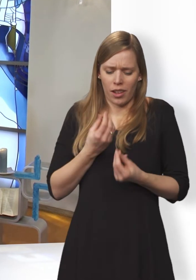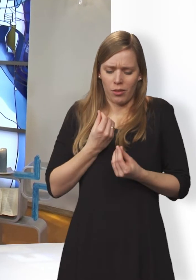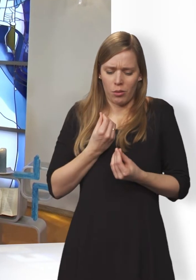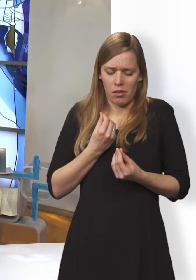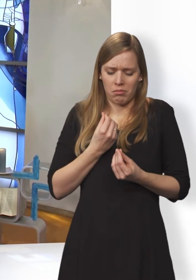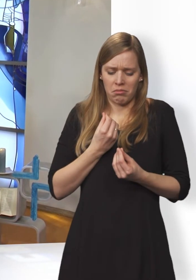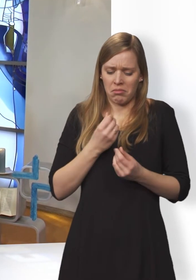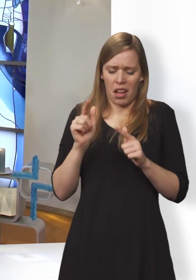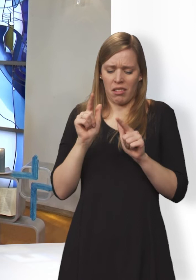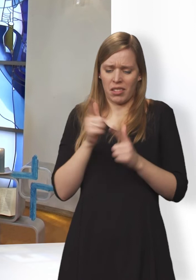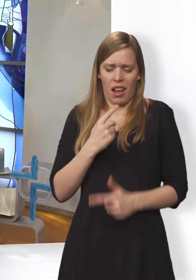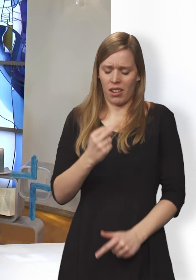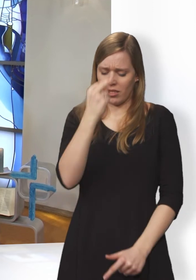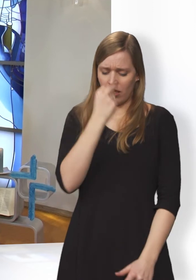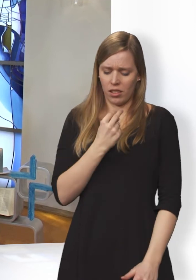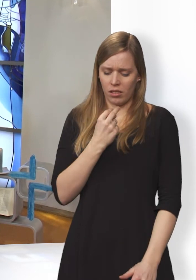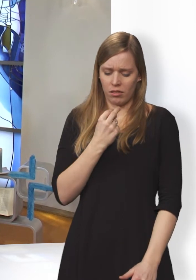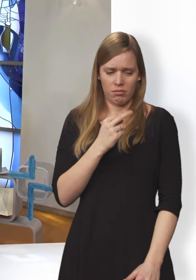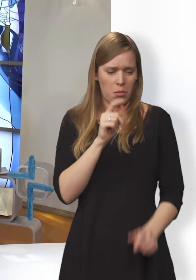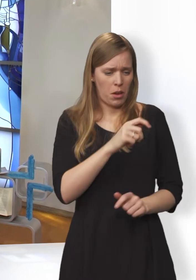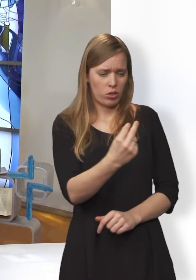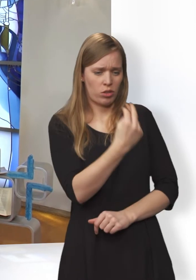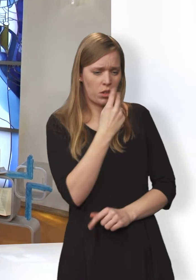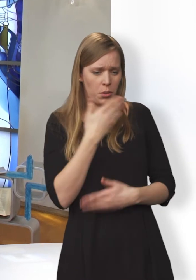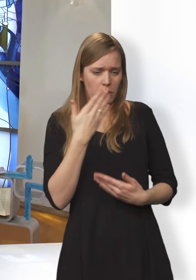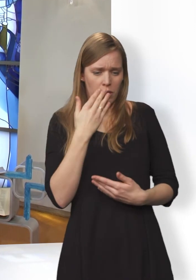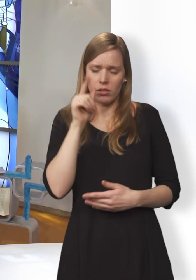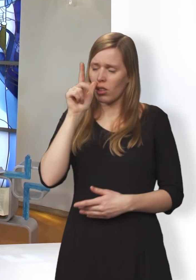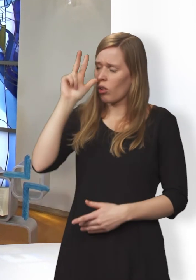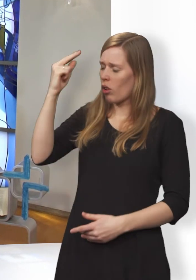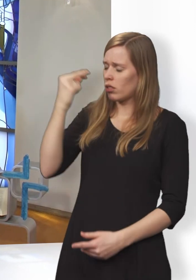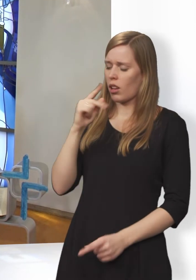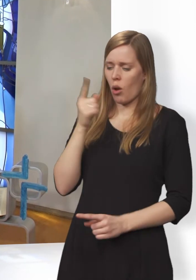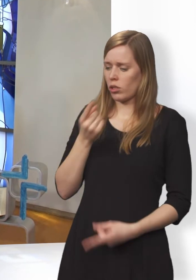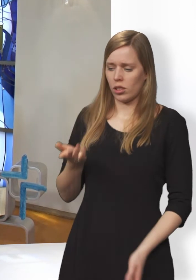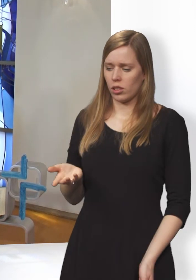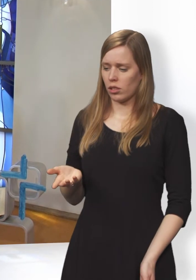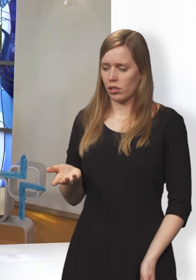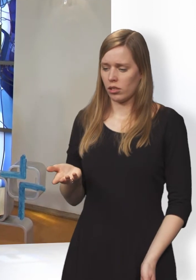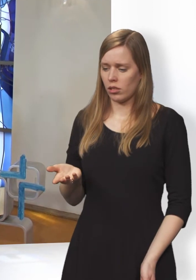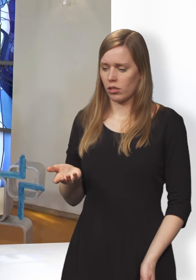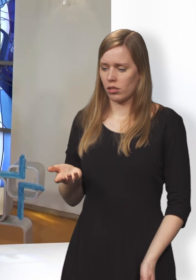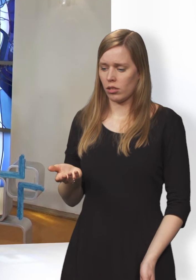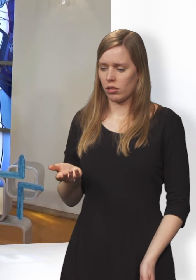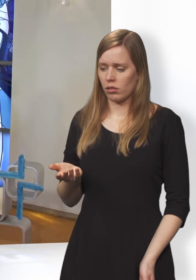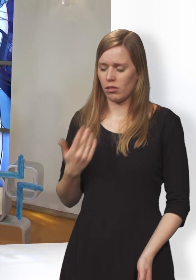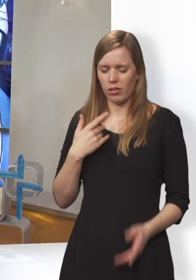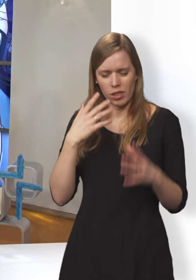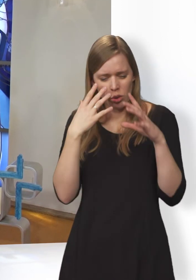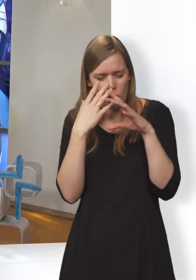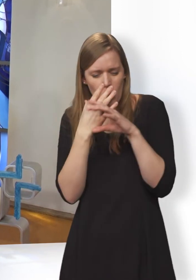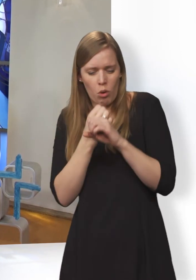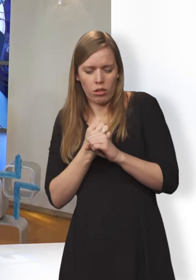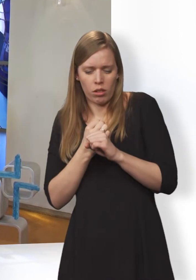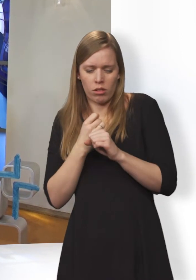kein mensch sieht mich und auch du gott bist nicht dabei wenn es dunkel ist oder wenn die vorhänge an